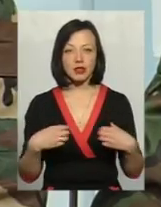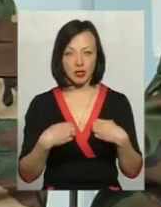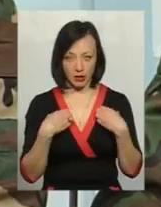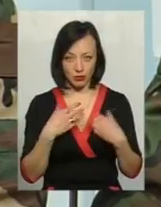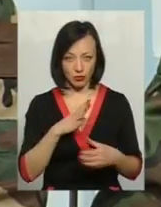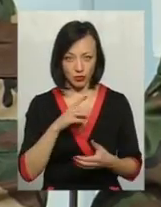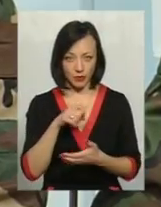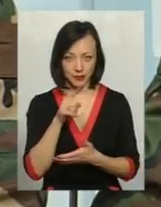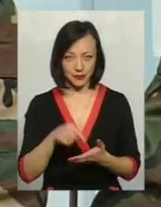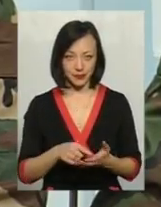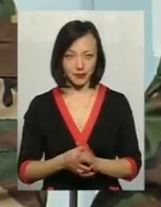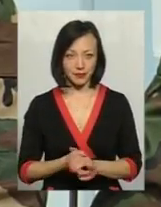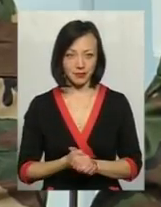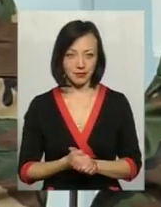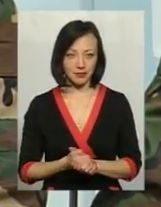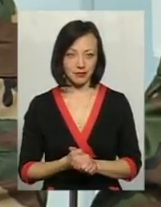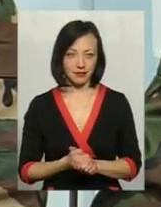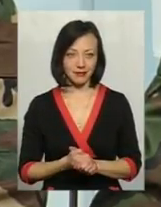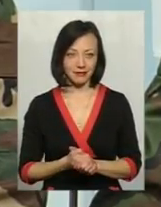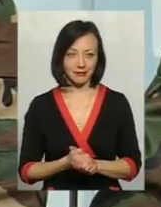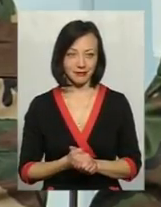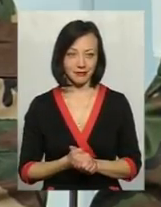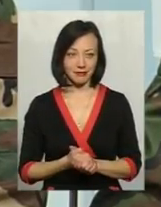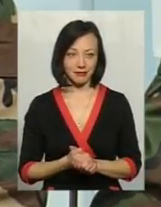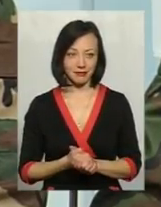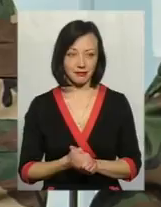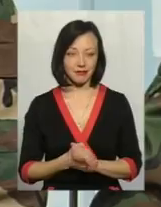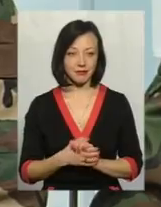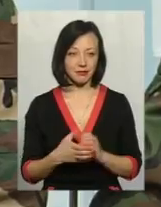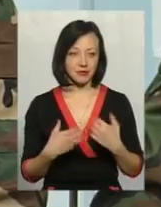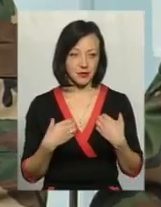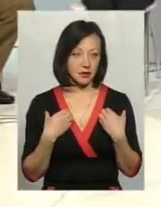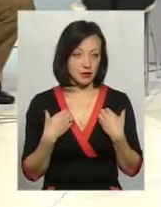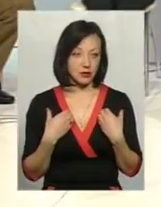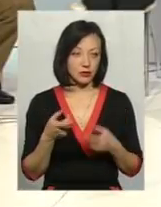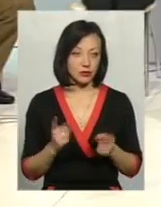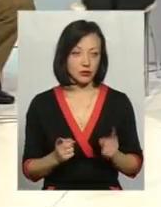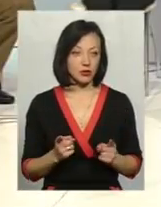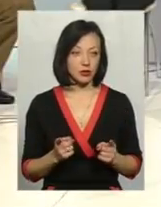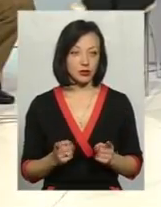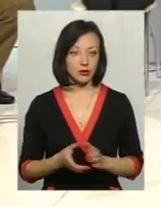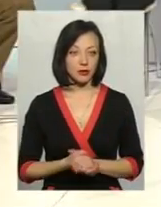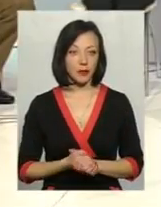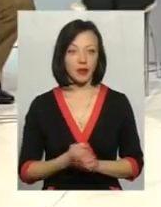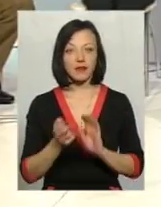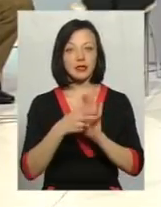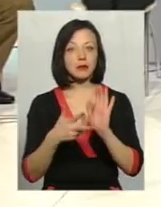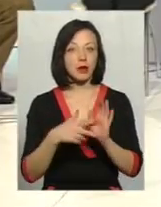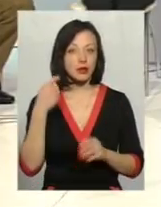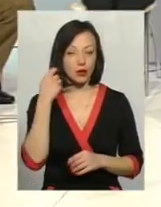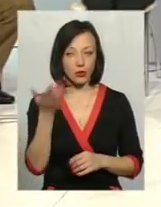було? Ну, страшно, звісно. Що ви 18